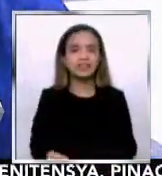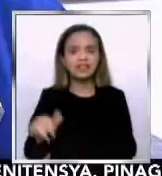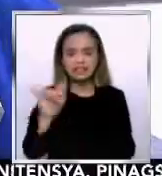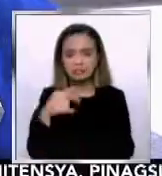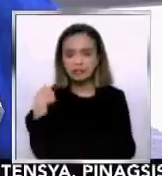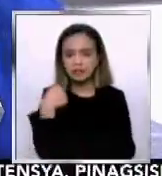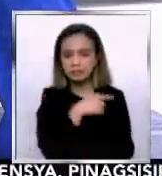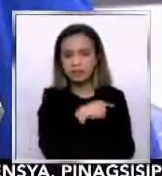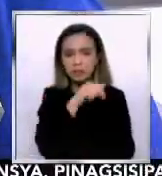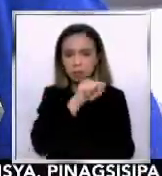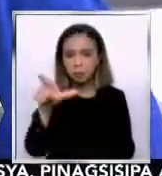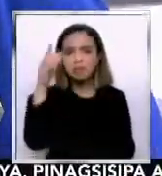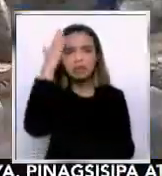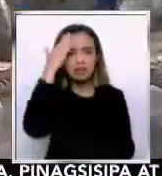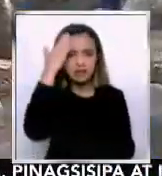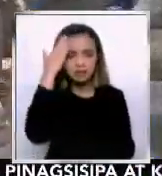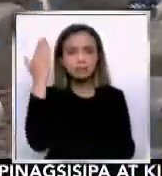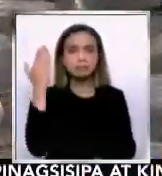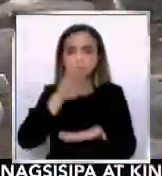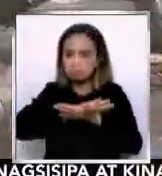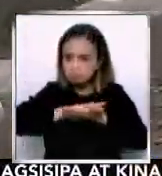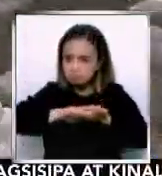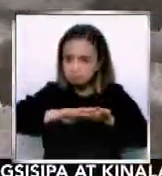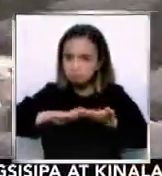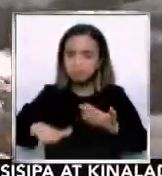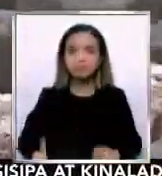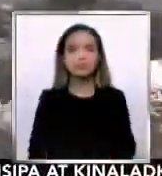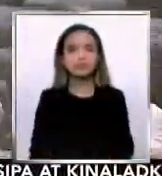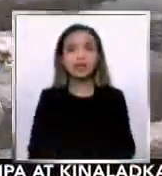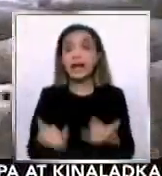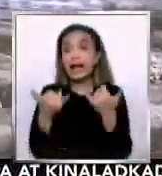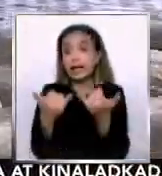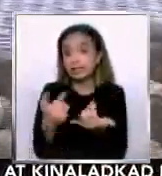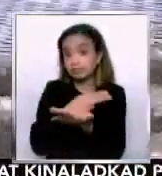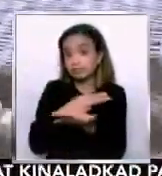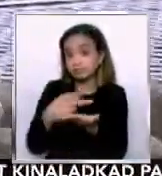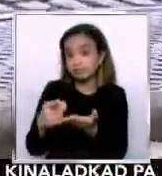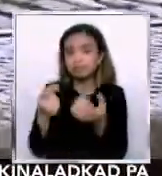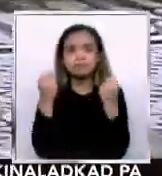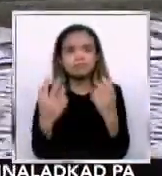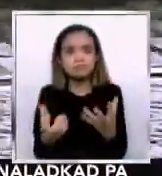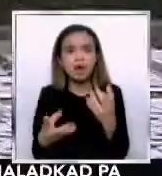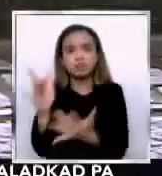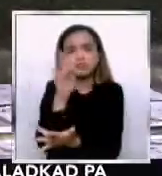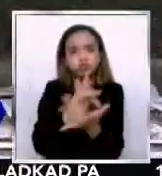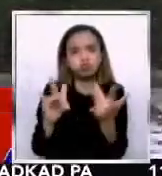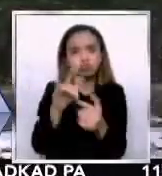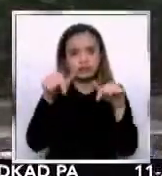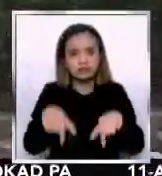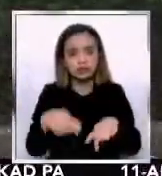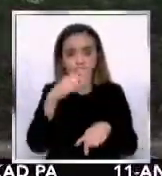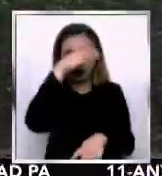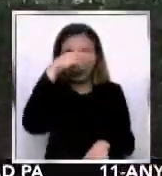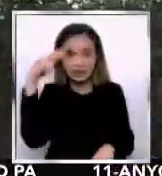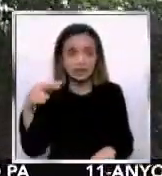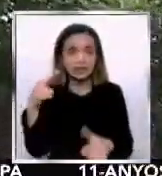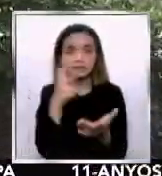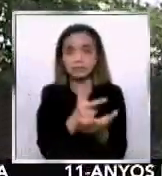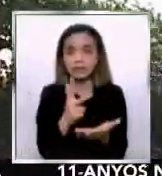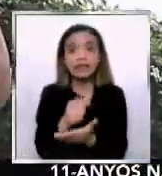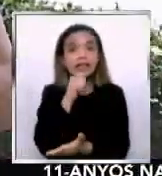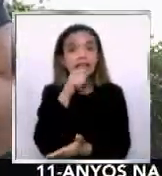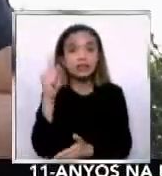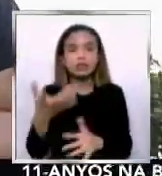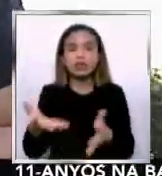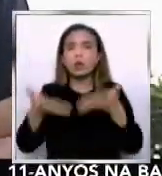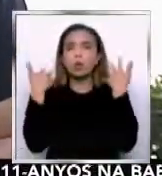na ano, malinis po. Ngayong Semana Santa, marami ang namamasyal dito sa Rizal Park dahil bukod sa sariwa ang hangin,